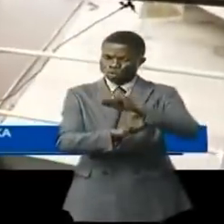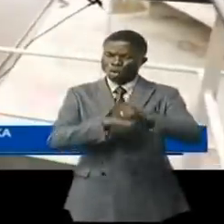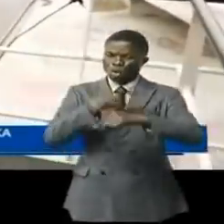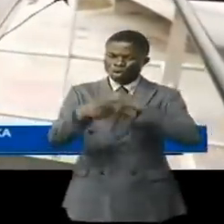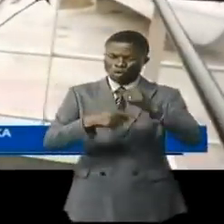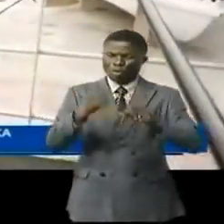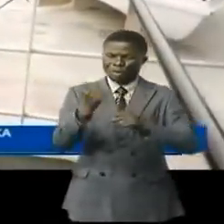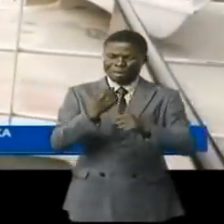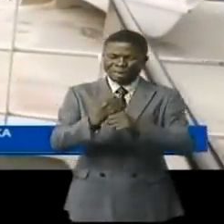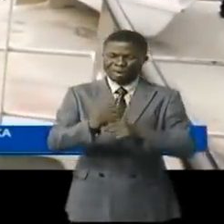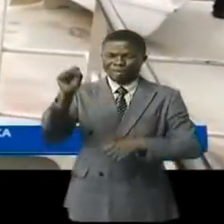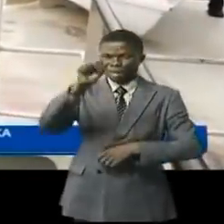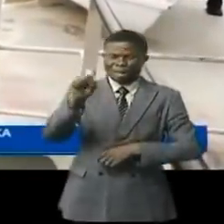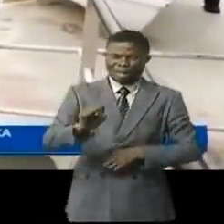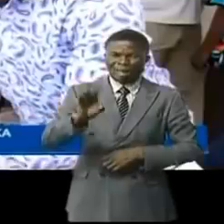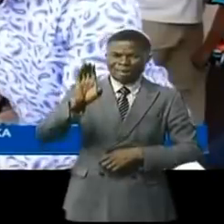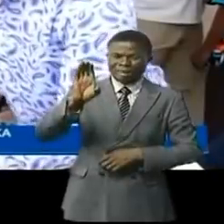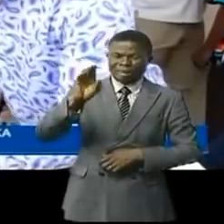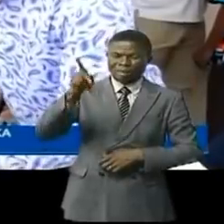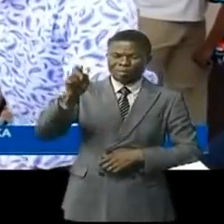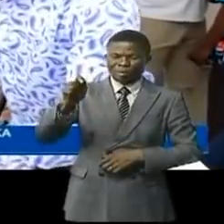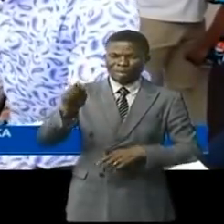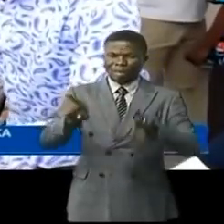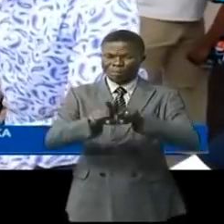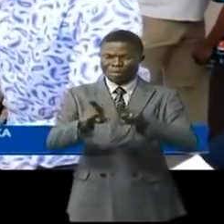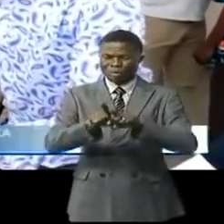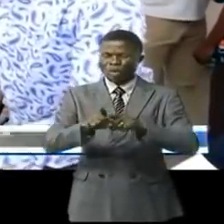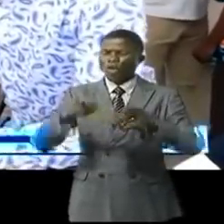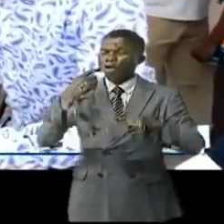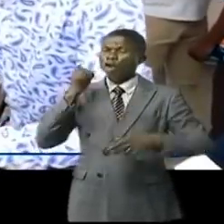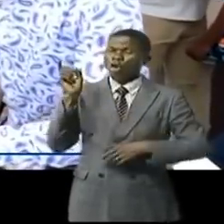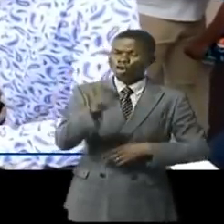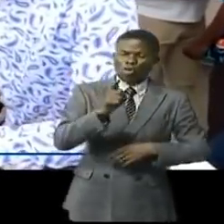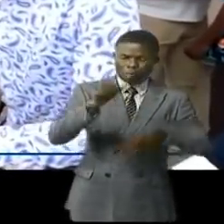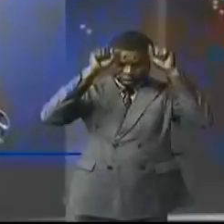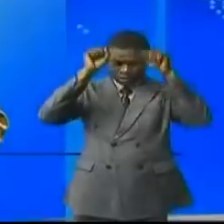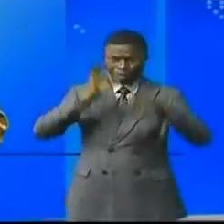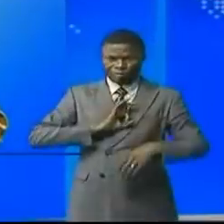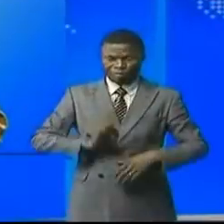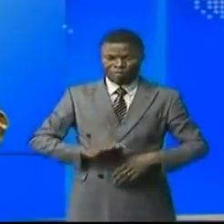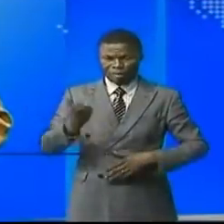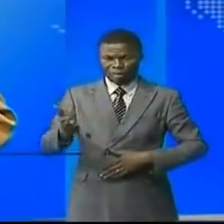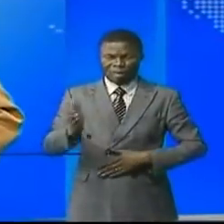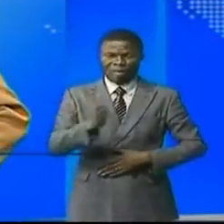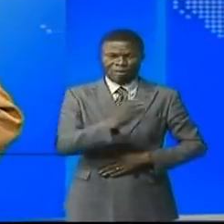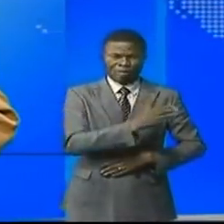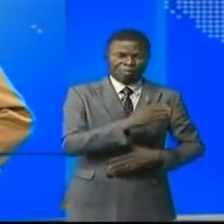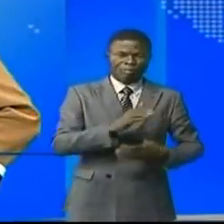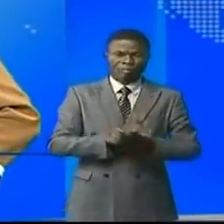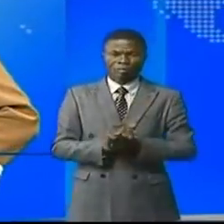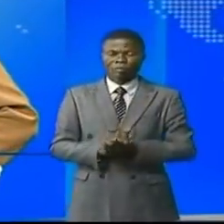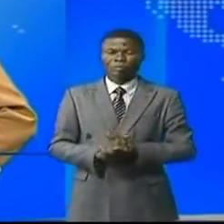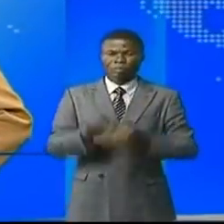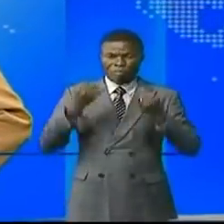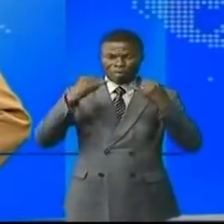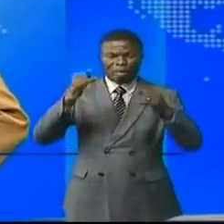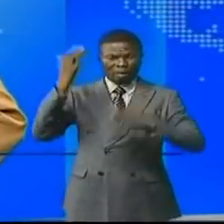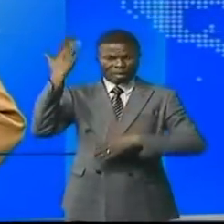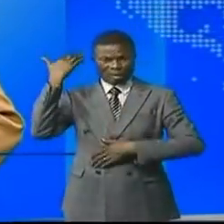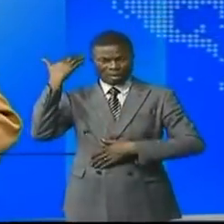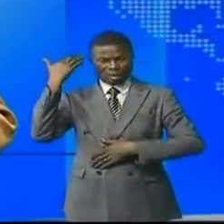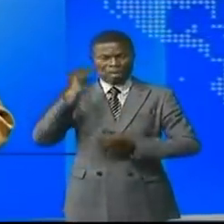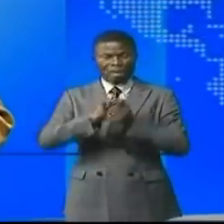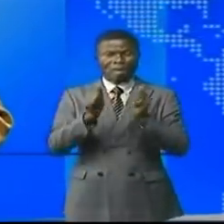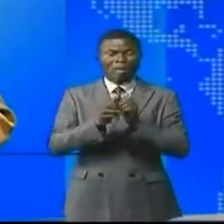la SCTP conformément aux instructions du chef de l'État Félix-Antoine Tshisekedi. On en sait un peu plus sur le